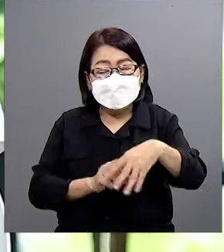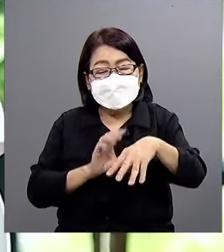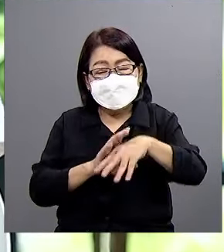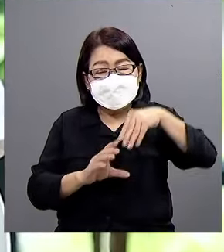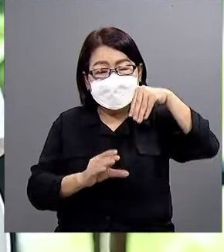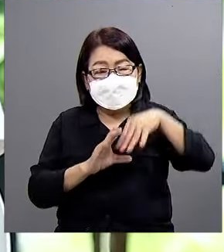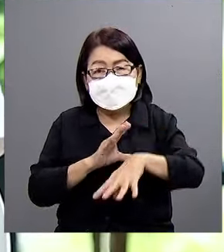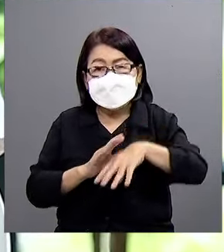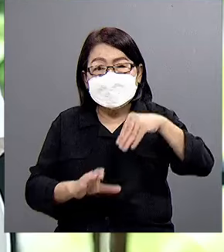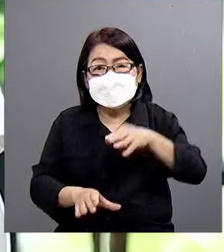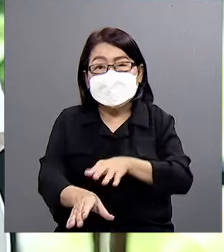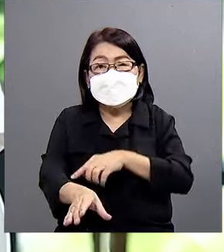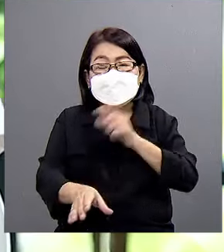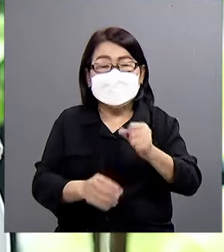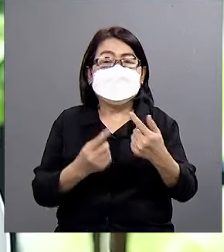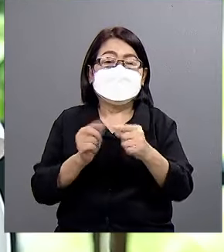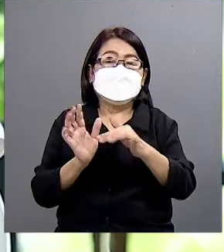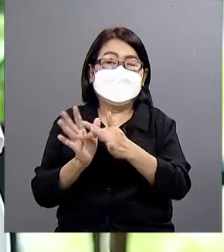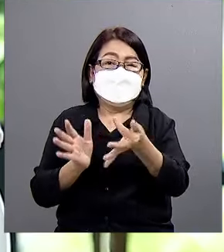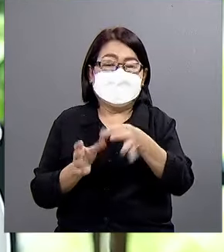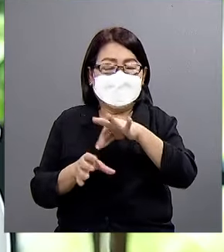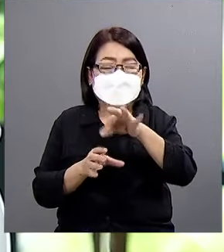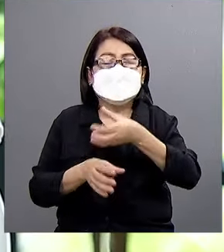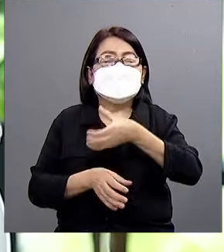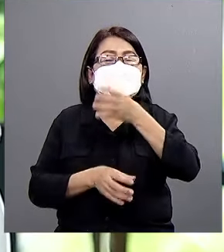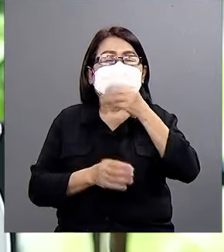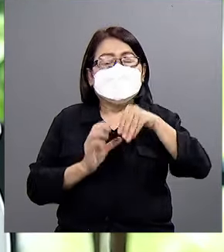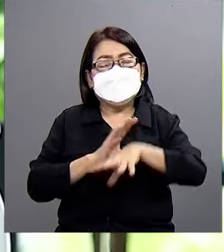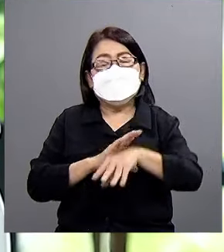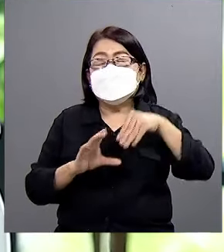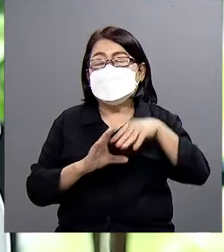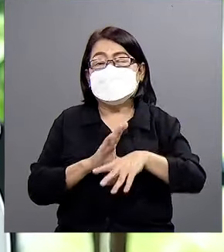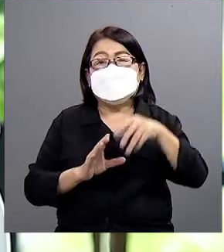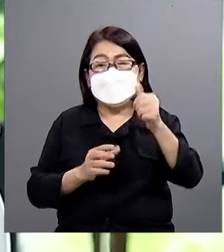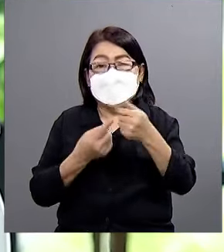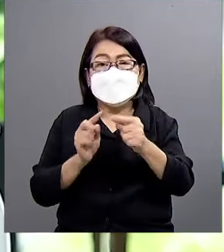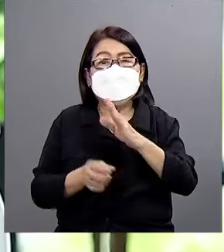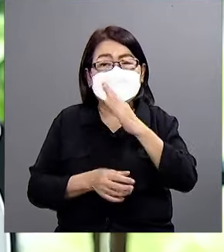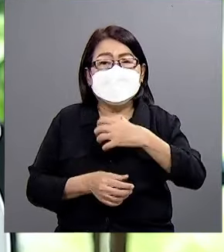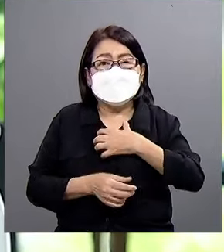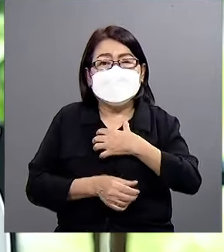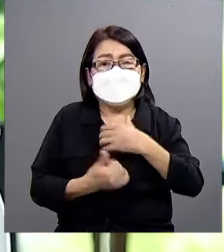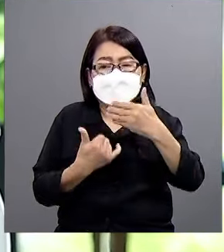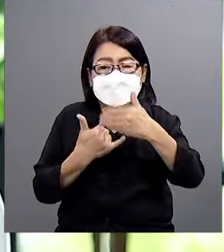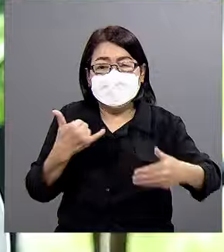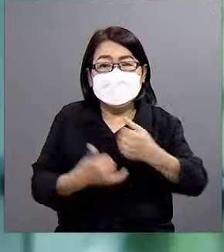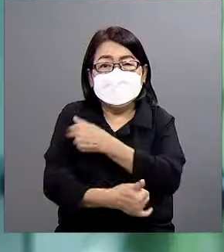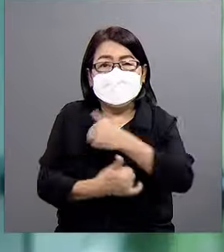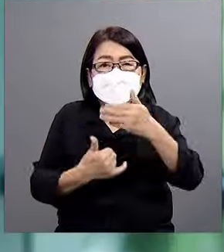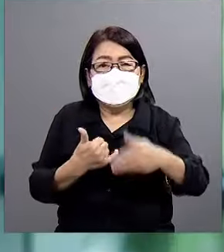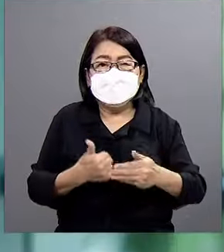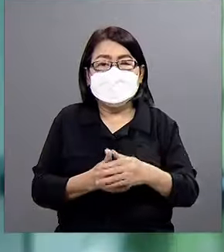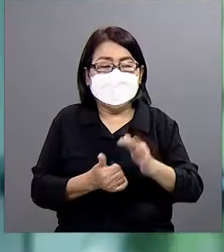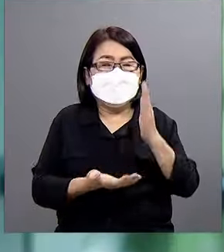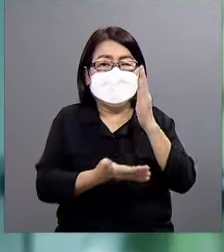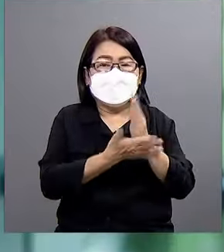เนี่ยไม่แข็งตัวเพราะฉะนั้นถ้าเกิดจะมีการผ่าตัดก็อาจจะต้องงดไปก่อนเพื่อป้องกันการไม่จับตัวของเกล็ดเลือดนะครับ วันนี้น